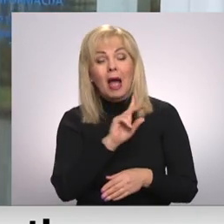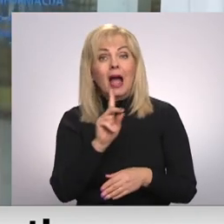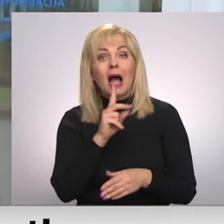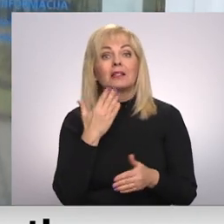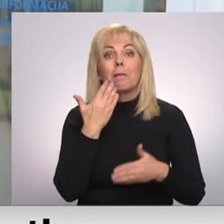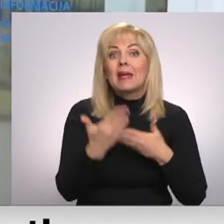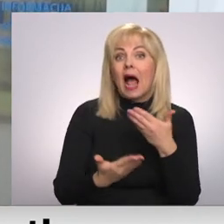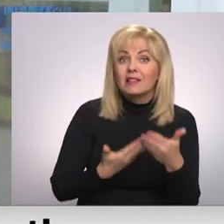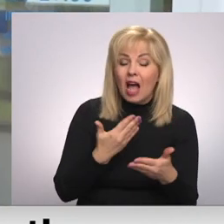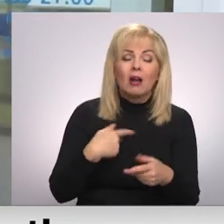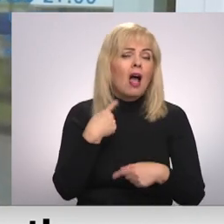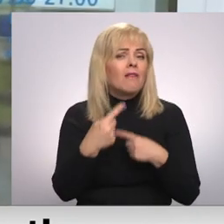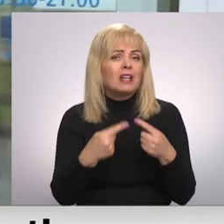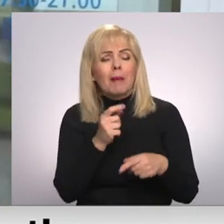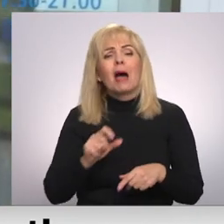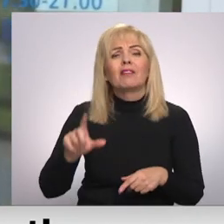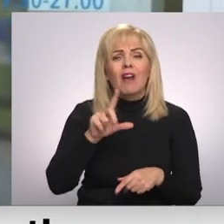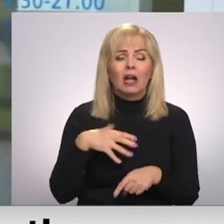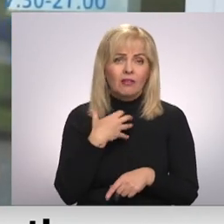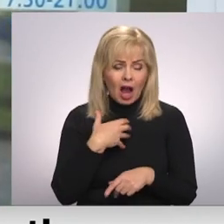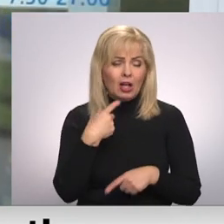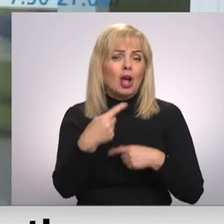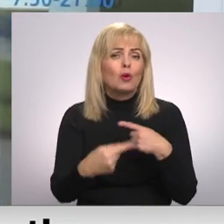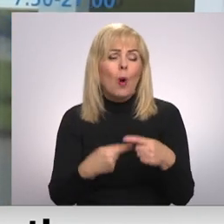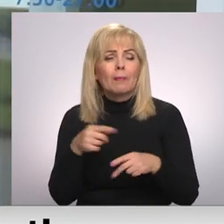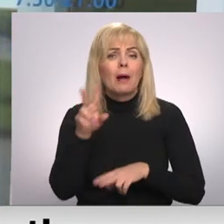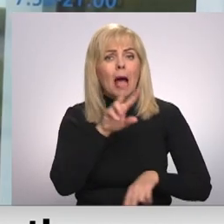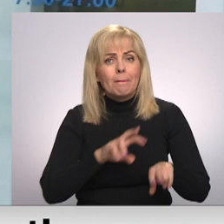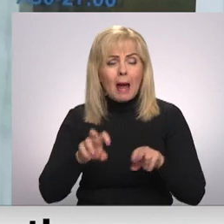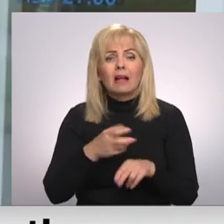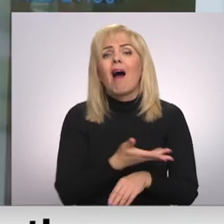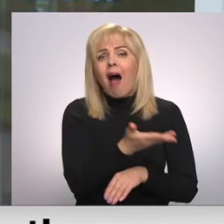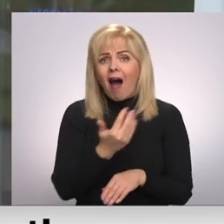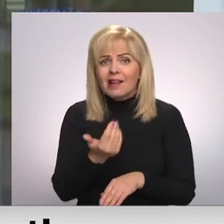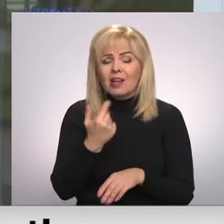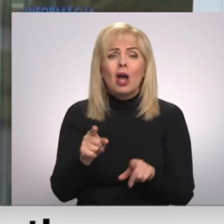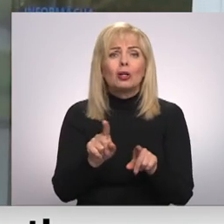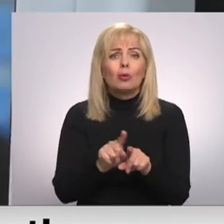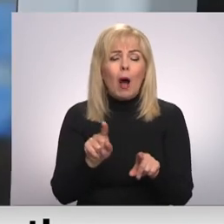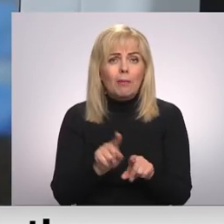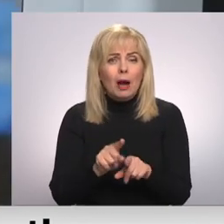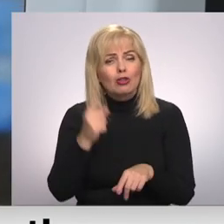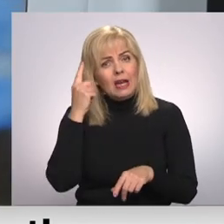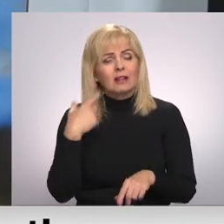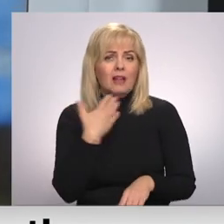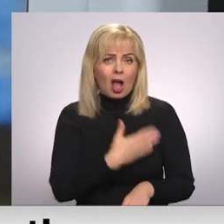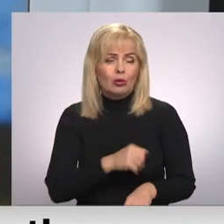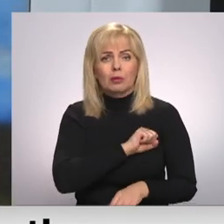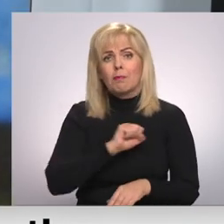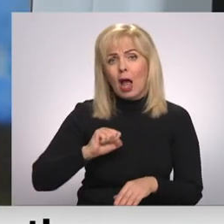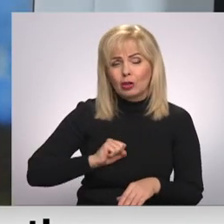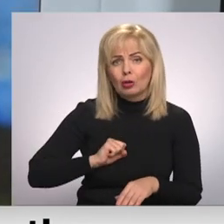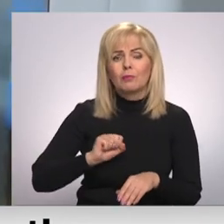piesakās. Vienmēr ir vajadzīgs vairāk. Jā. Vēl joprojām mēs meklējam, aicinām tos pašus internistus, pediatrus,